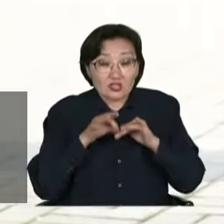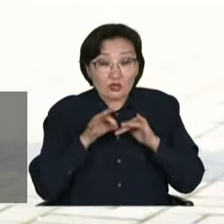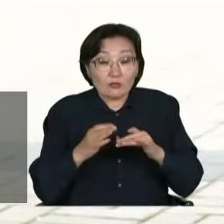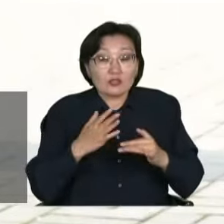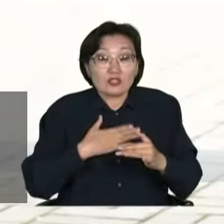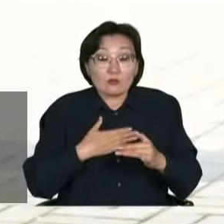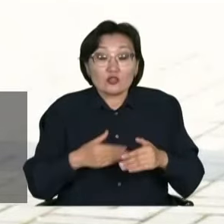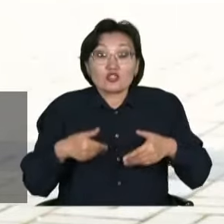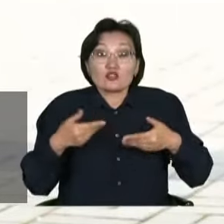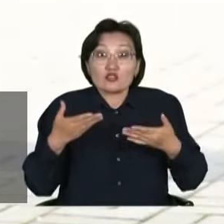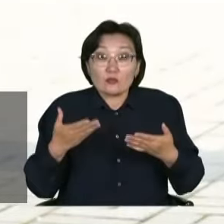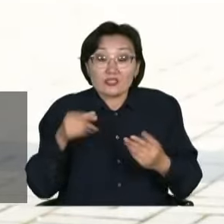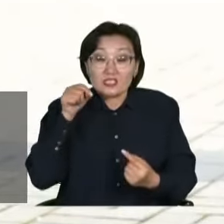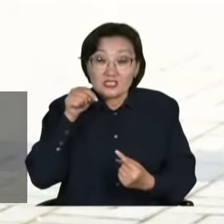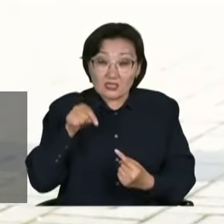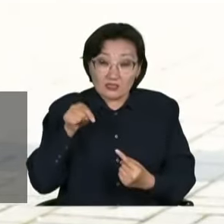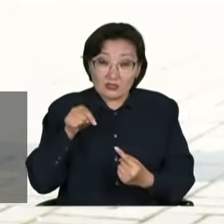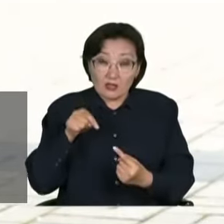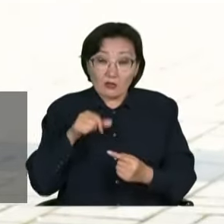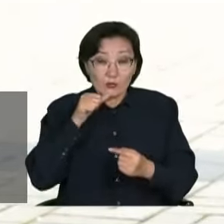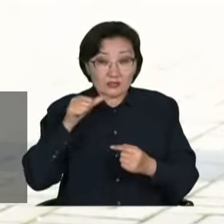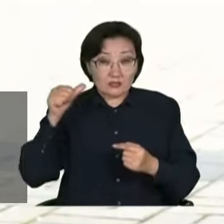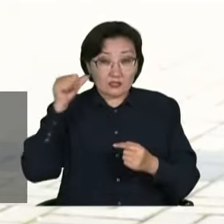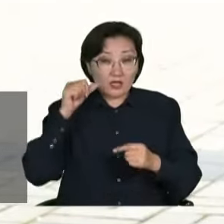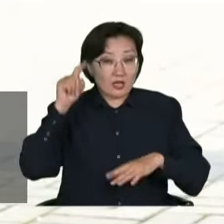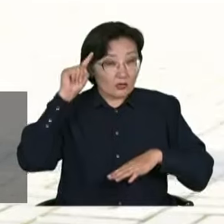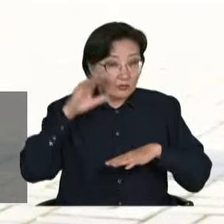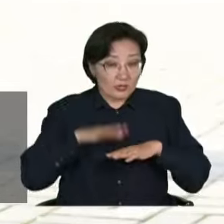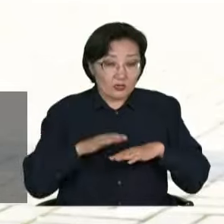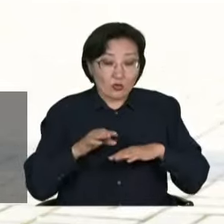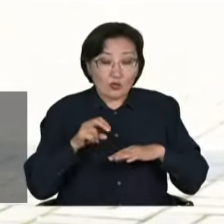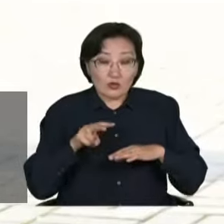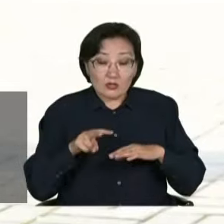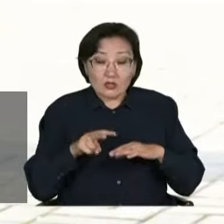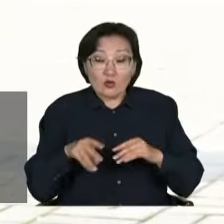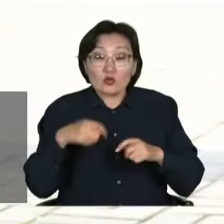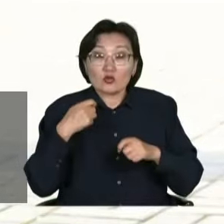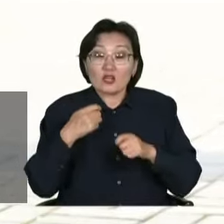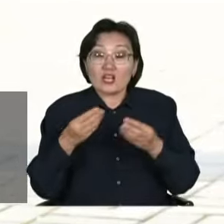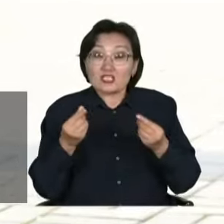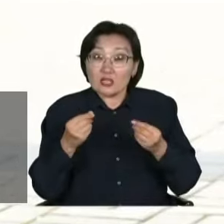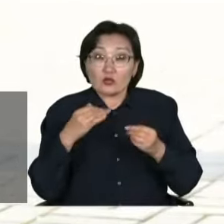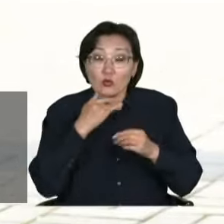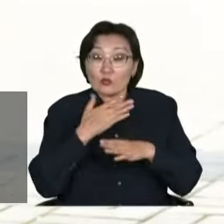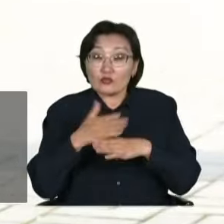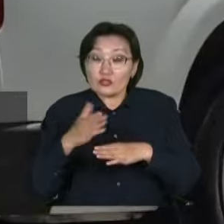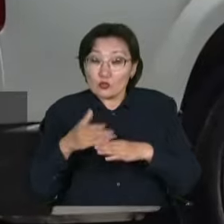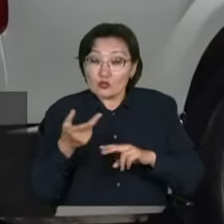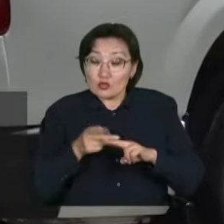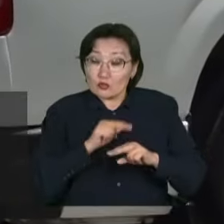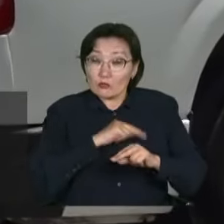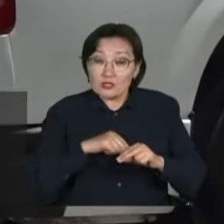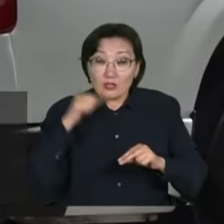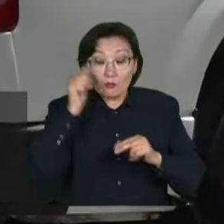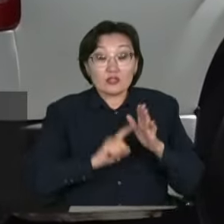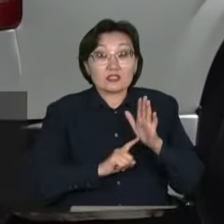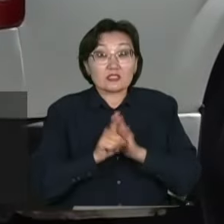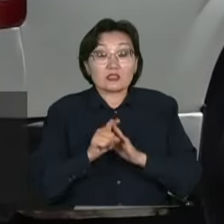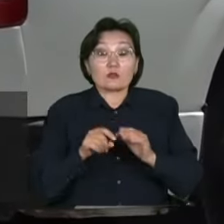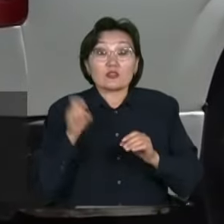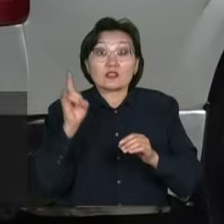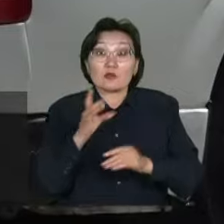Біздің ұсынысымыз бойынша былтыр акимат ол қаражатты көп бөлді сол жұмысқа. Жылдың басында